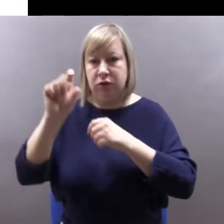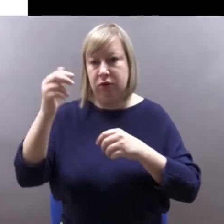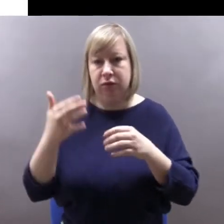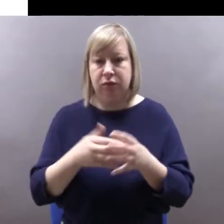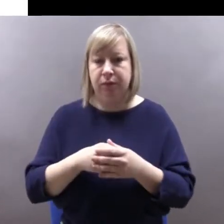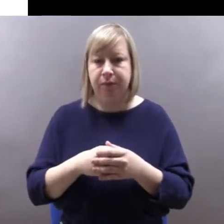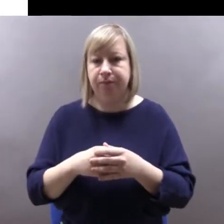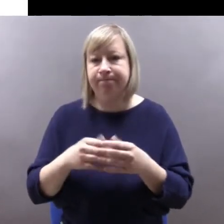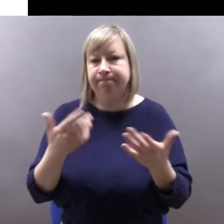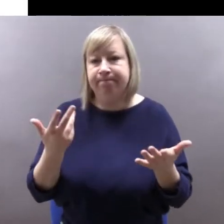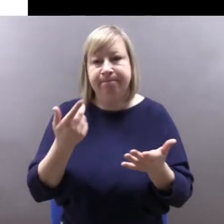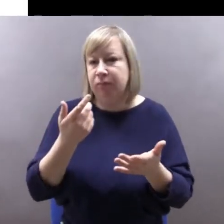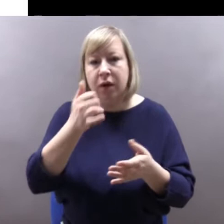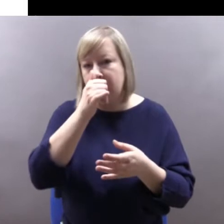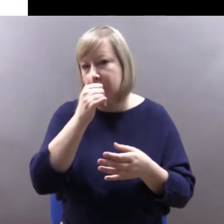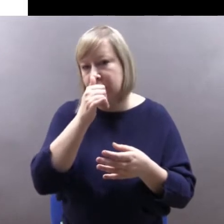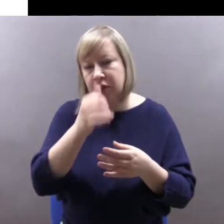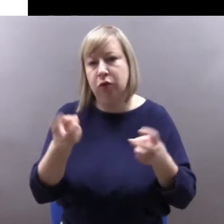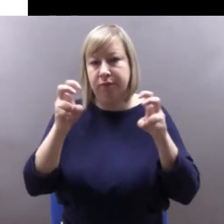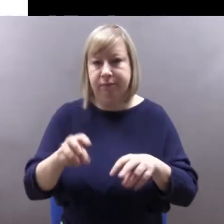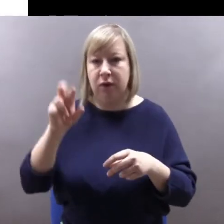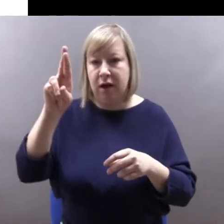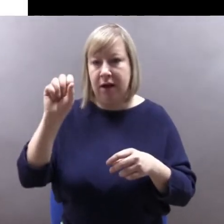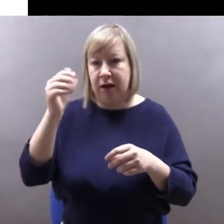tutaj przed tymi schodkami.